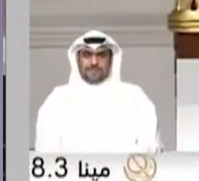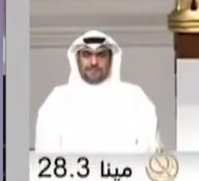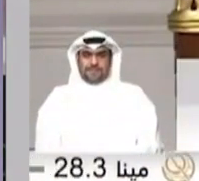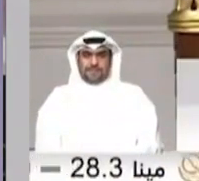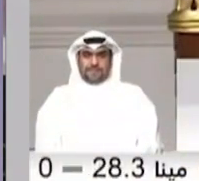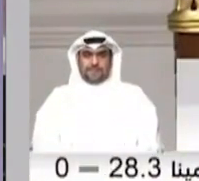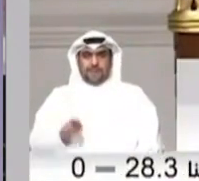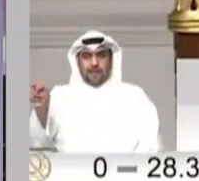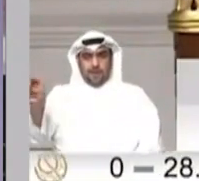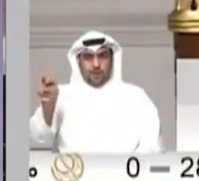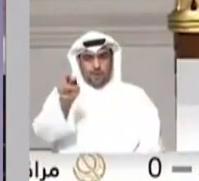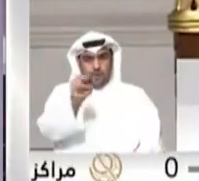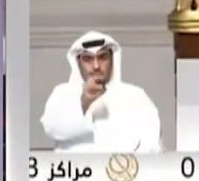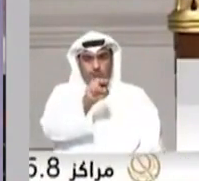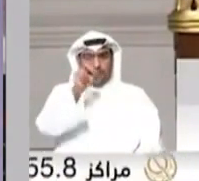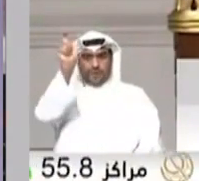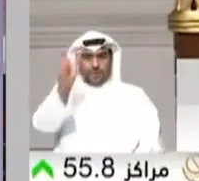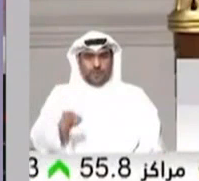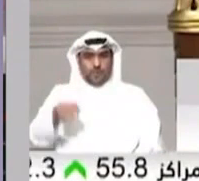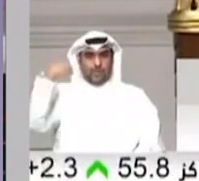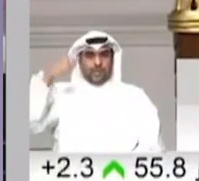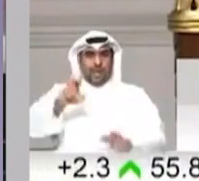الإخوة الأفاضل،